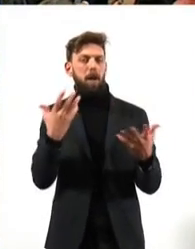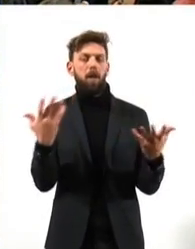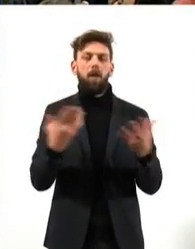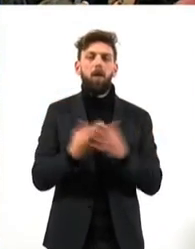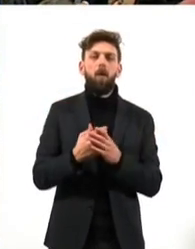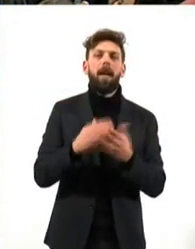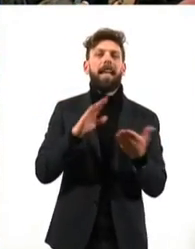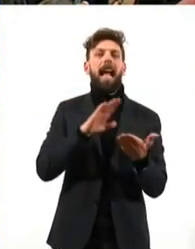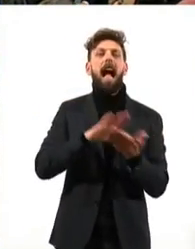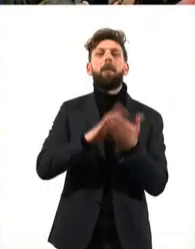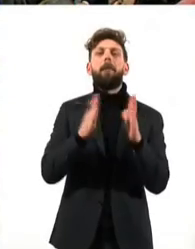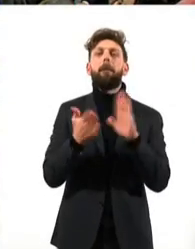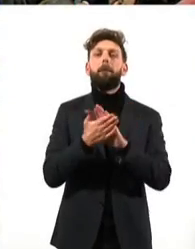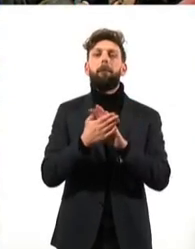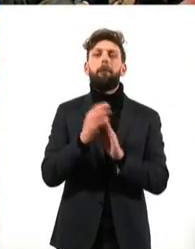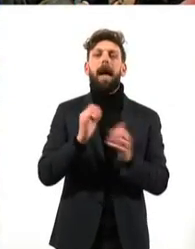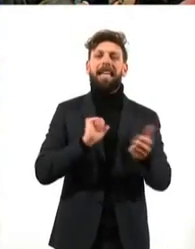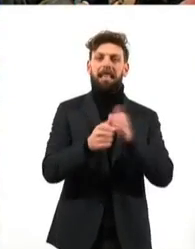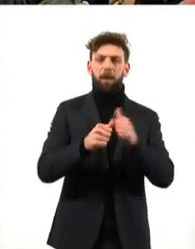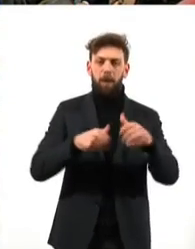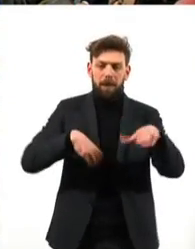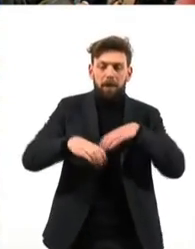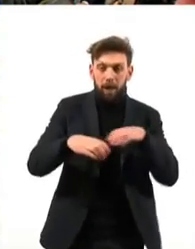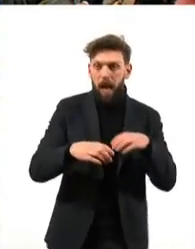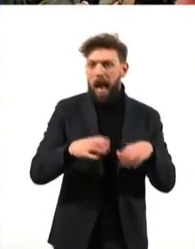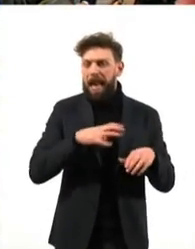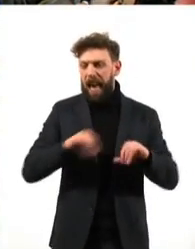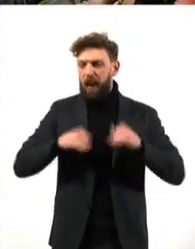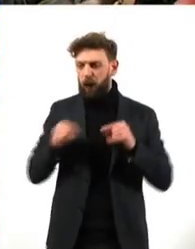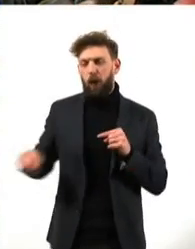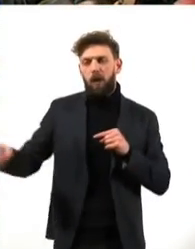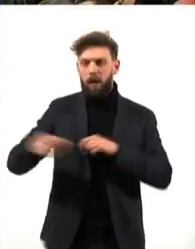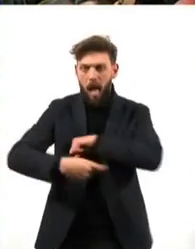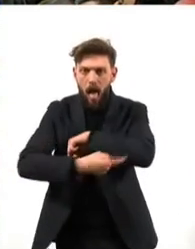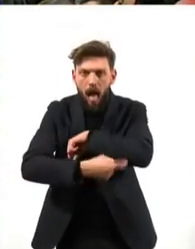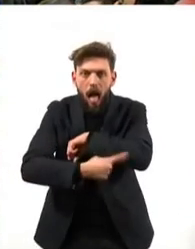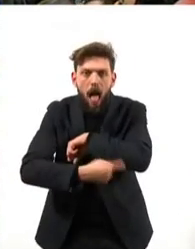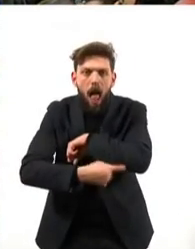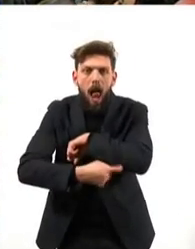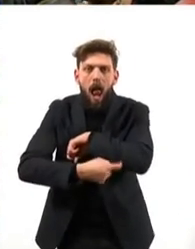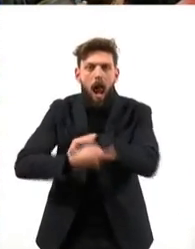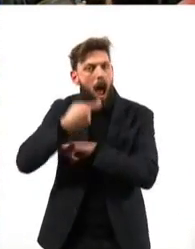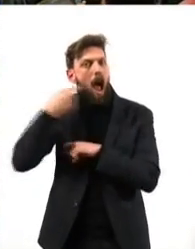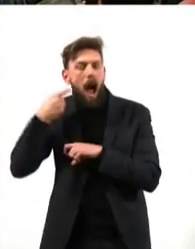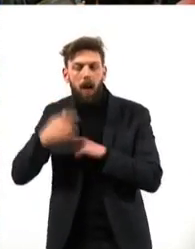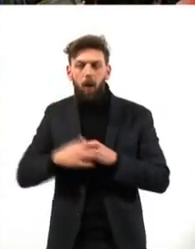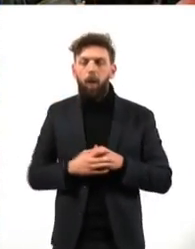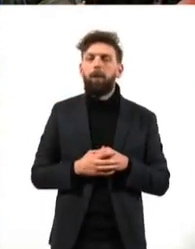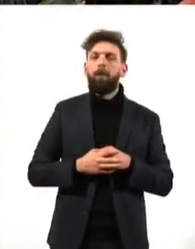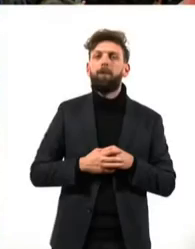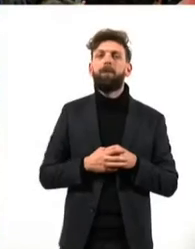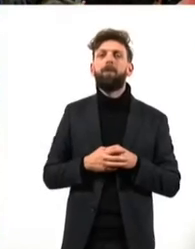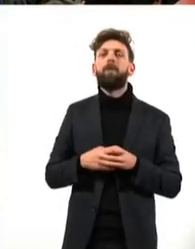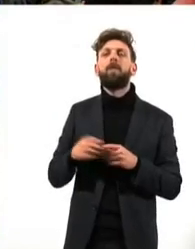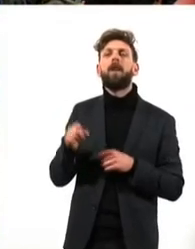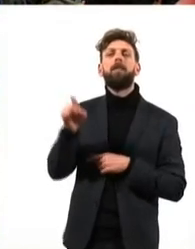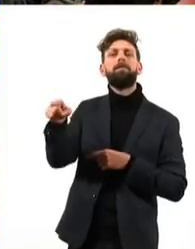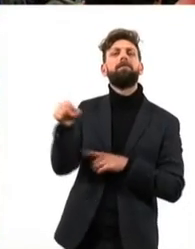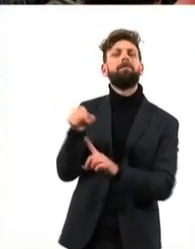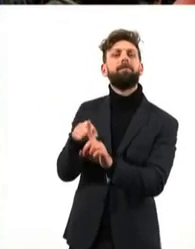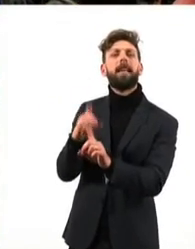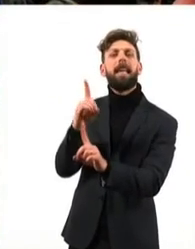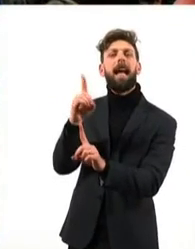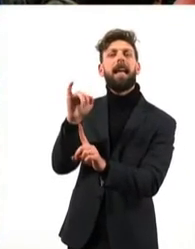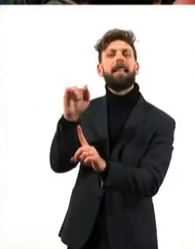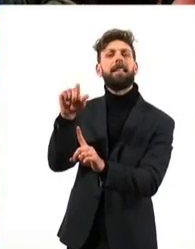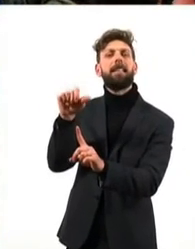sportifs et de la dépendance que certains ressentent. De l'autre côté de la salle, on a Gallo Diallo qui